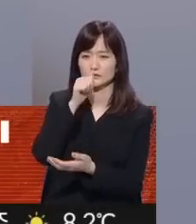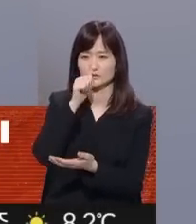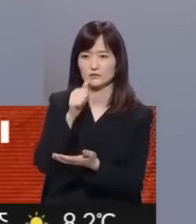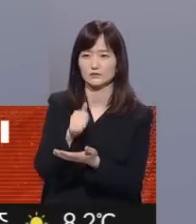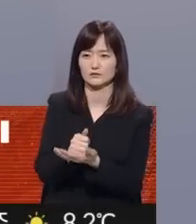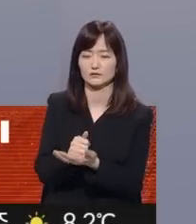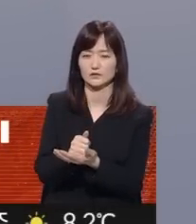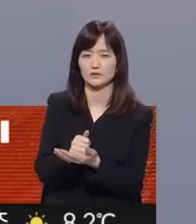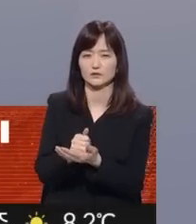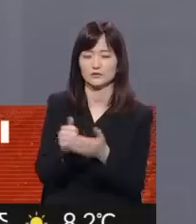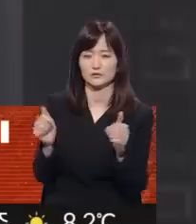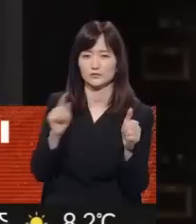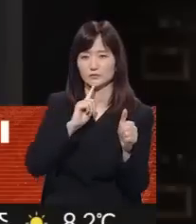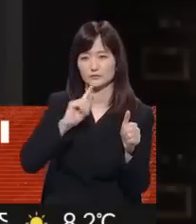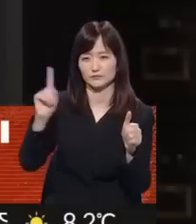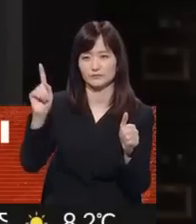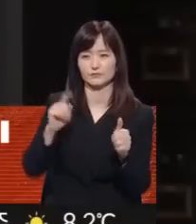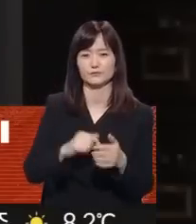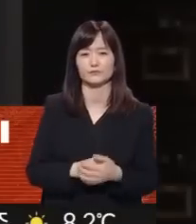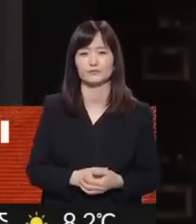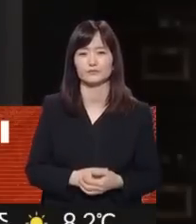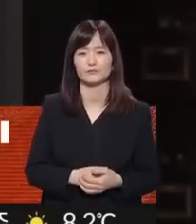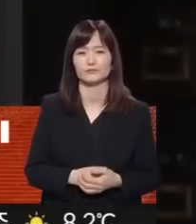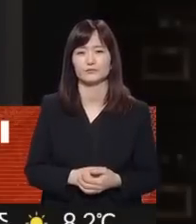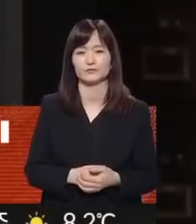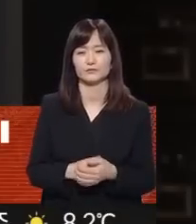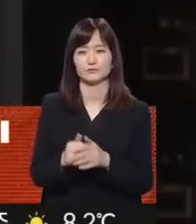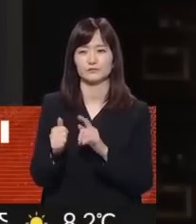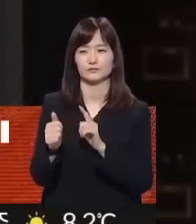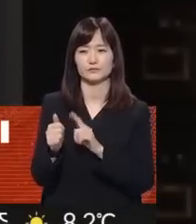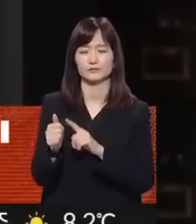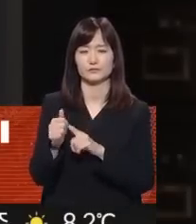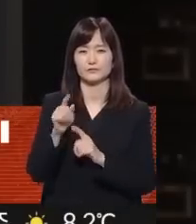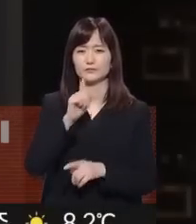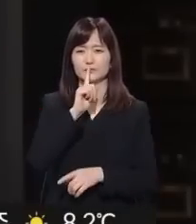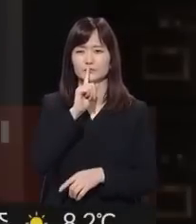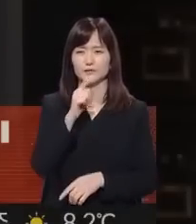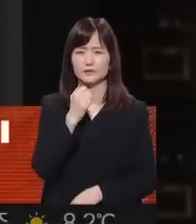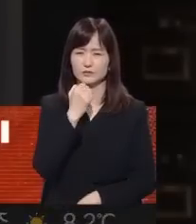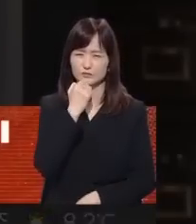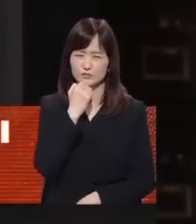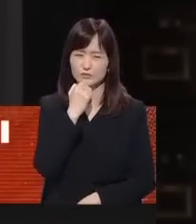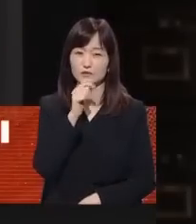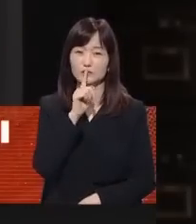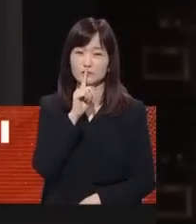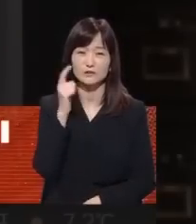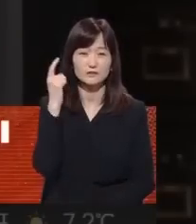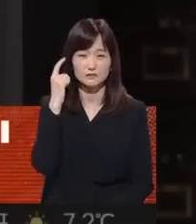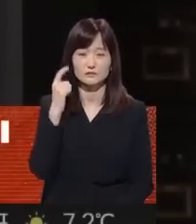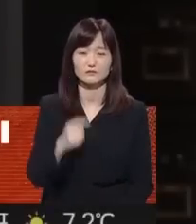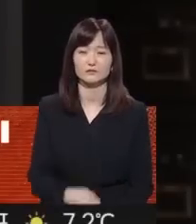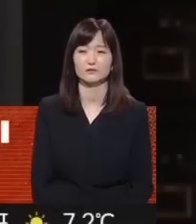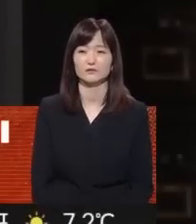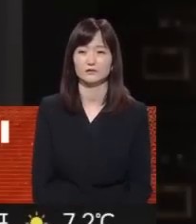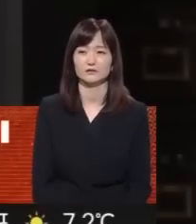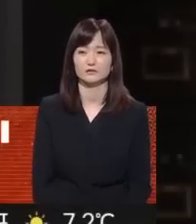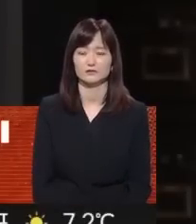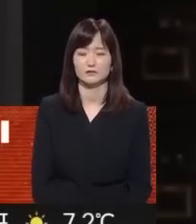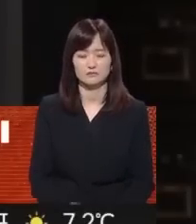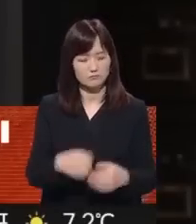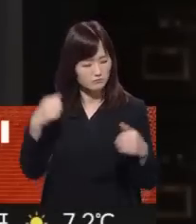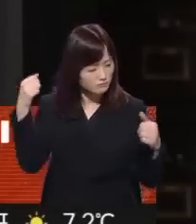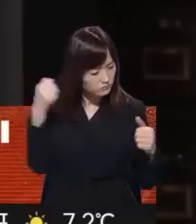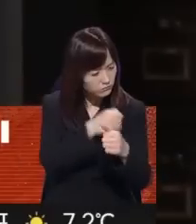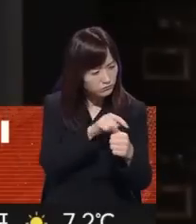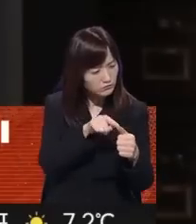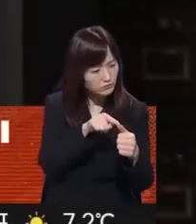재판에 넘어가 있는 상황입니다 지금 백 변호사님이 소개한이 가해자의 얘기가 얼마나 웃긴지 한번 들어보세요 폭행한 건